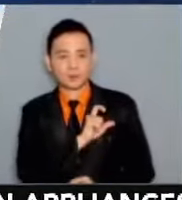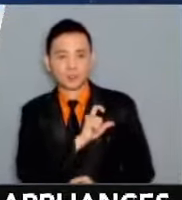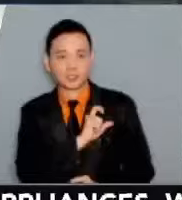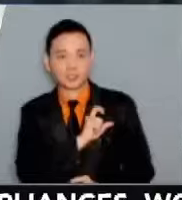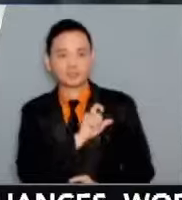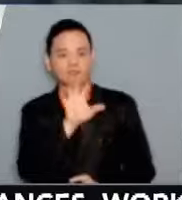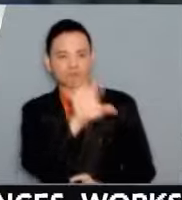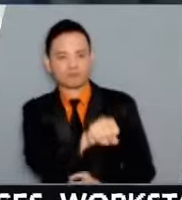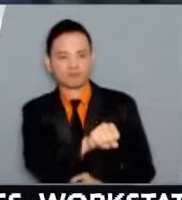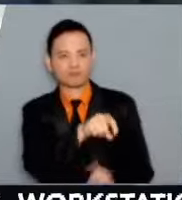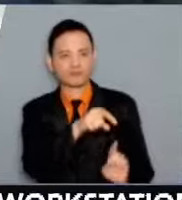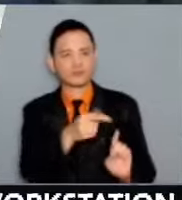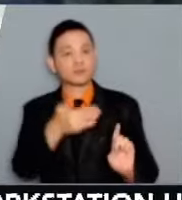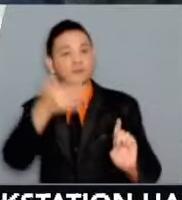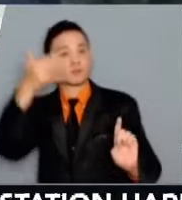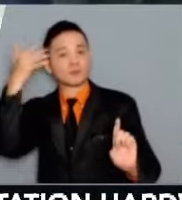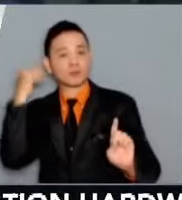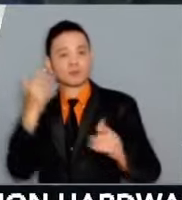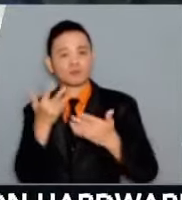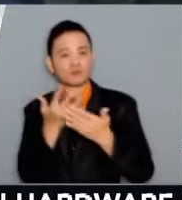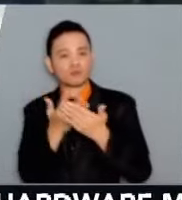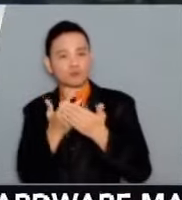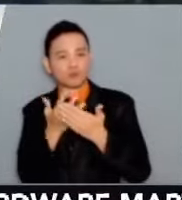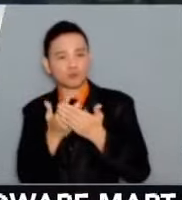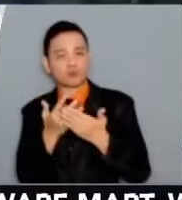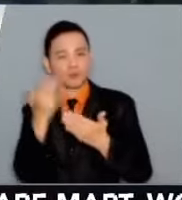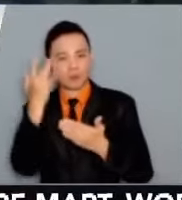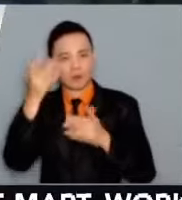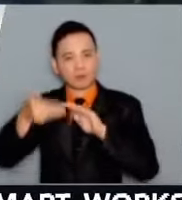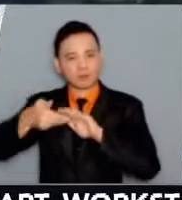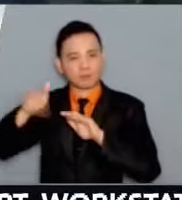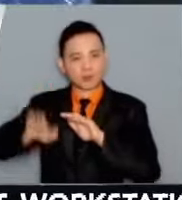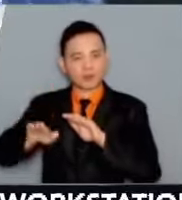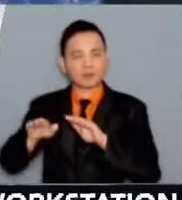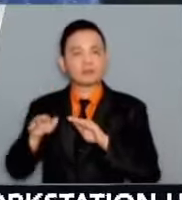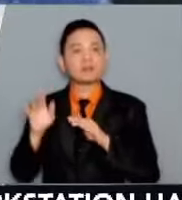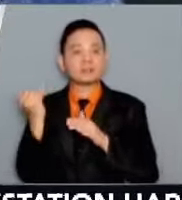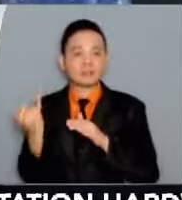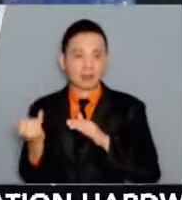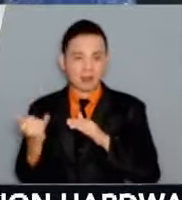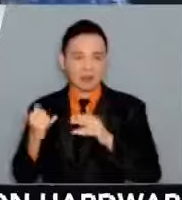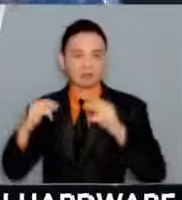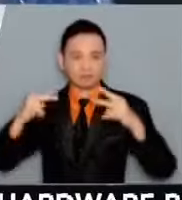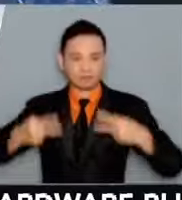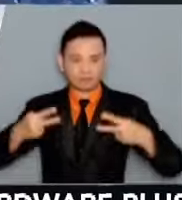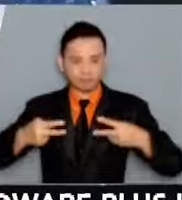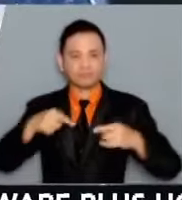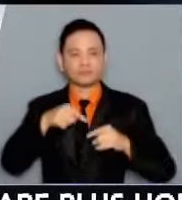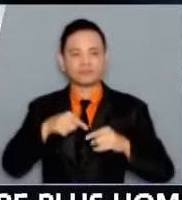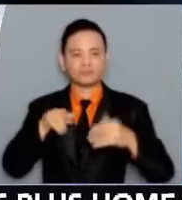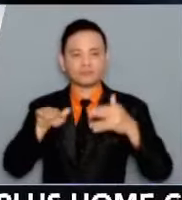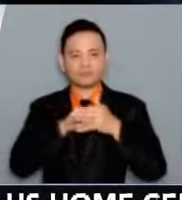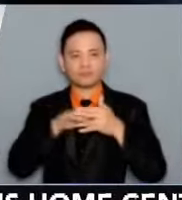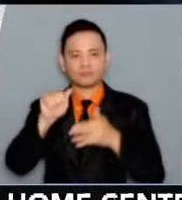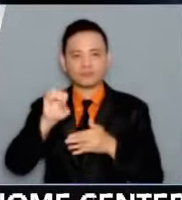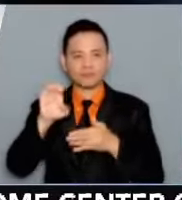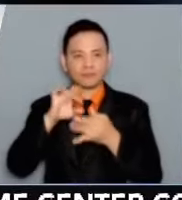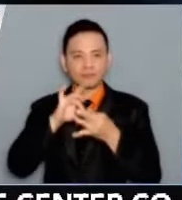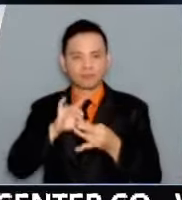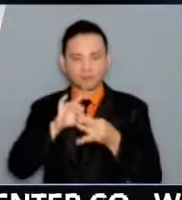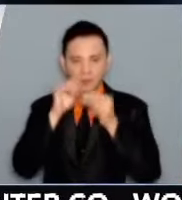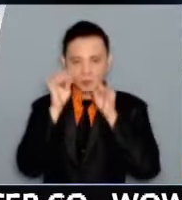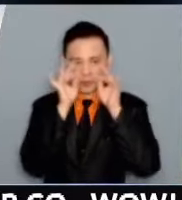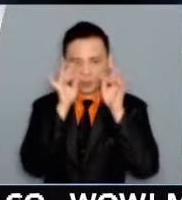nakaraang taon dahil sa pagsusugal. Ngayon, naharap naman siya sa reklamong paglabag sa Comprehensive Dangerous Drugs Act. Sabi ng